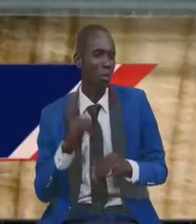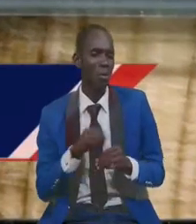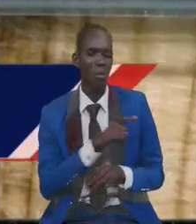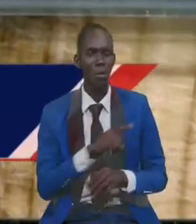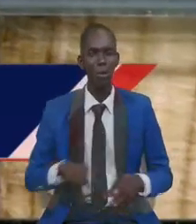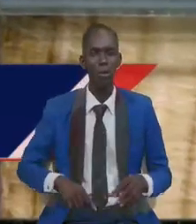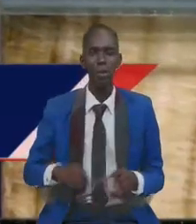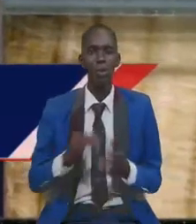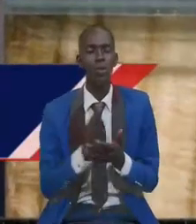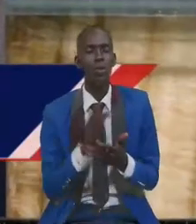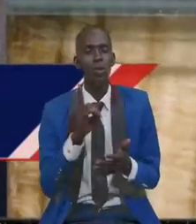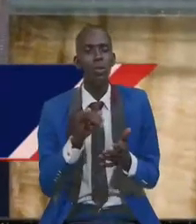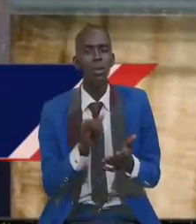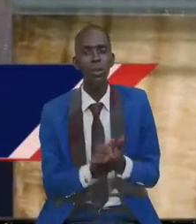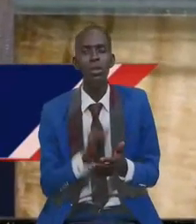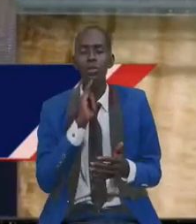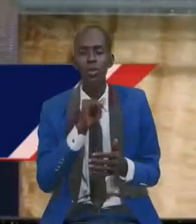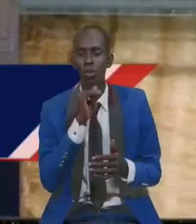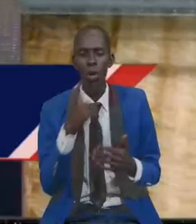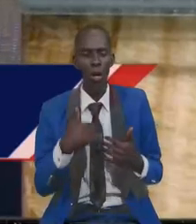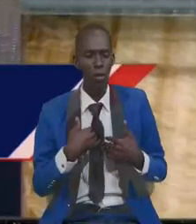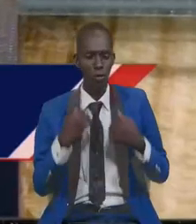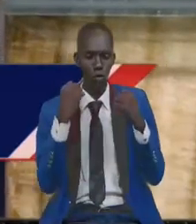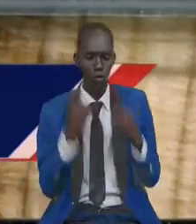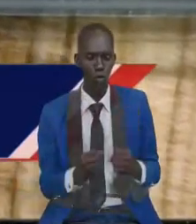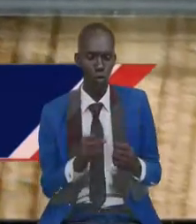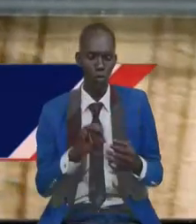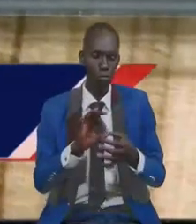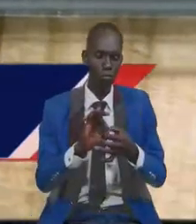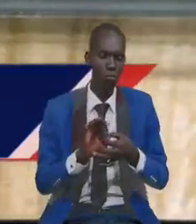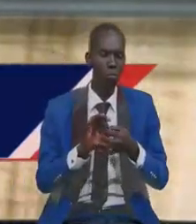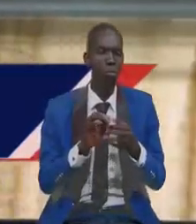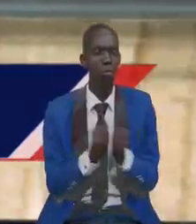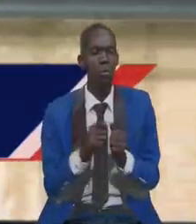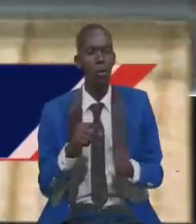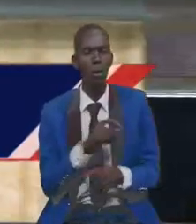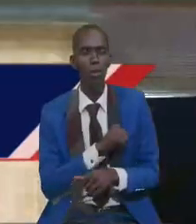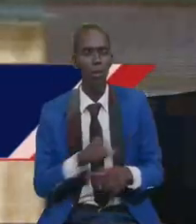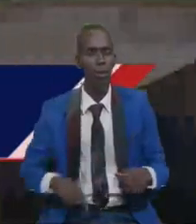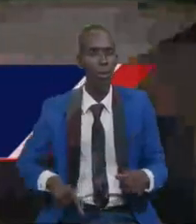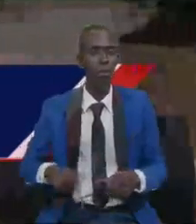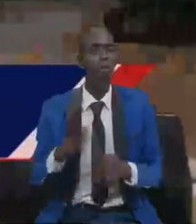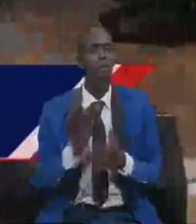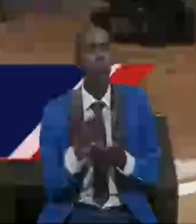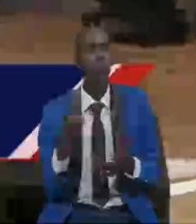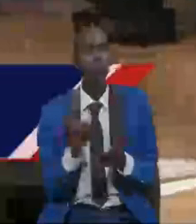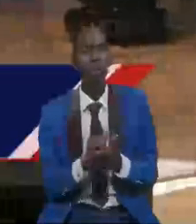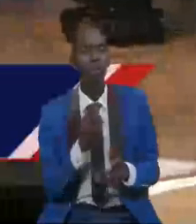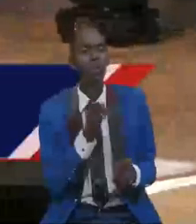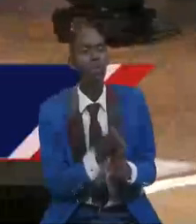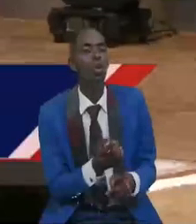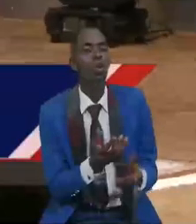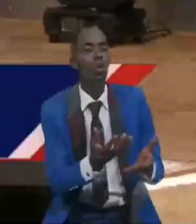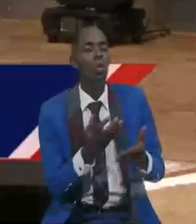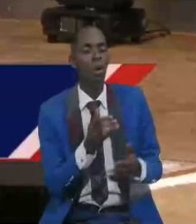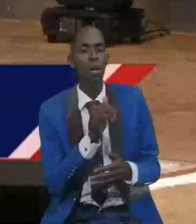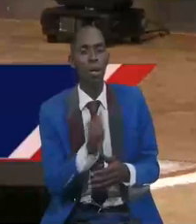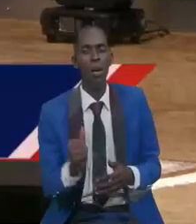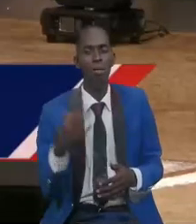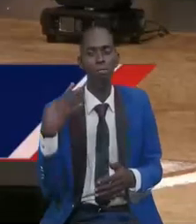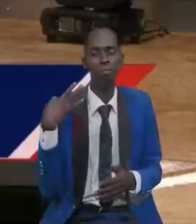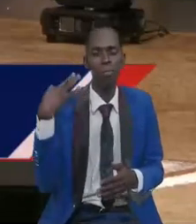une fermeté avec le Seigneur, quelqu'un qui ne vient pas encore à celui qui recherche une position à rechercher